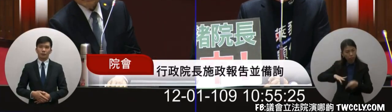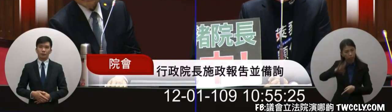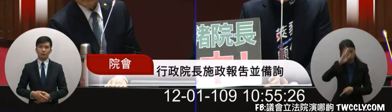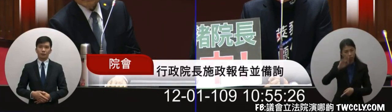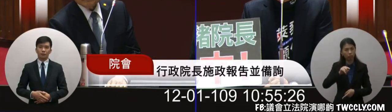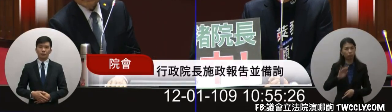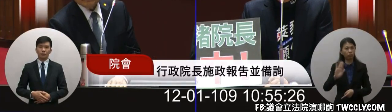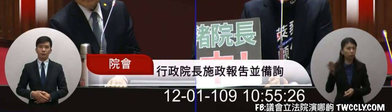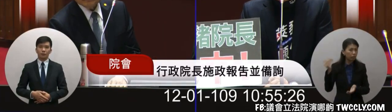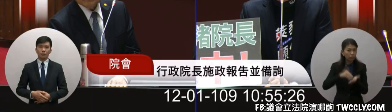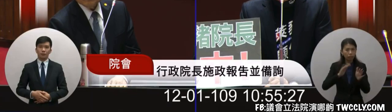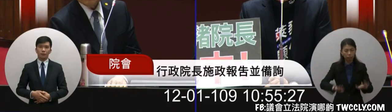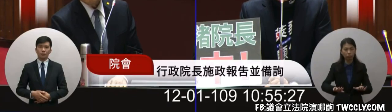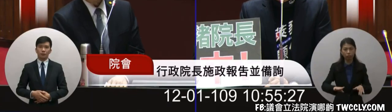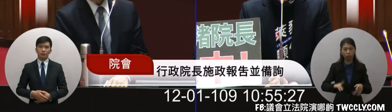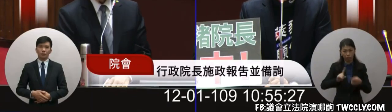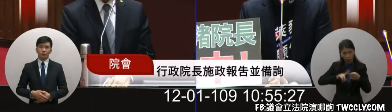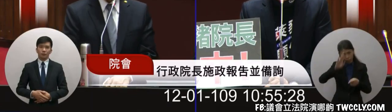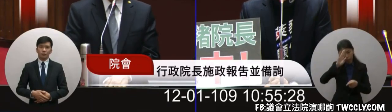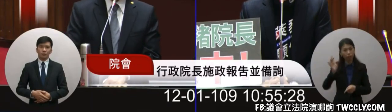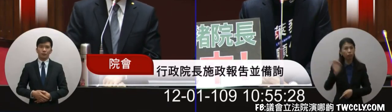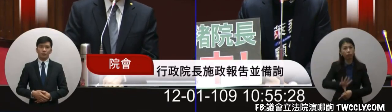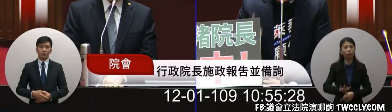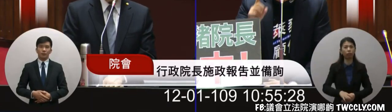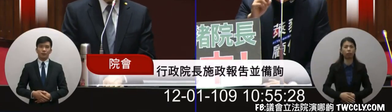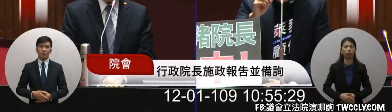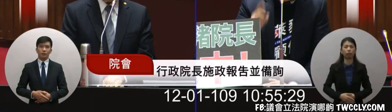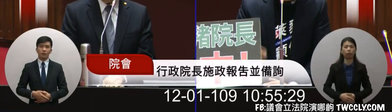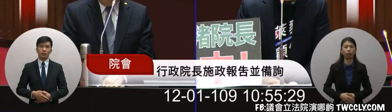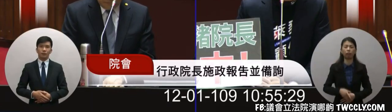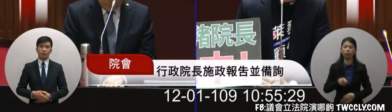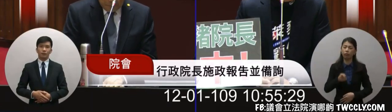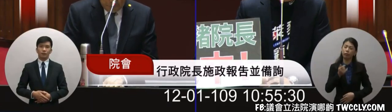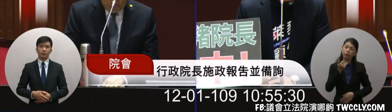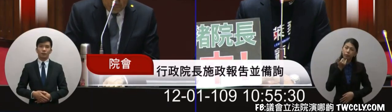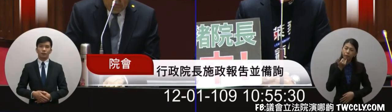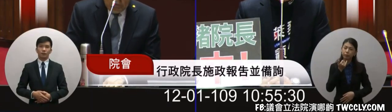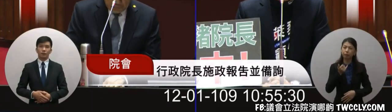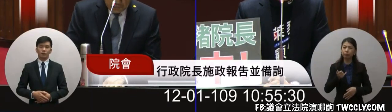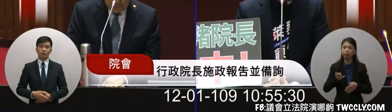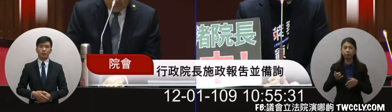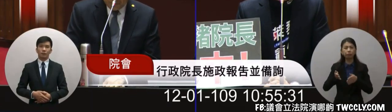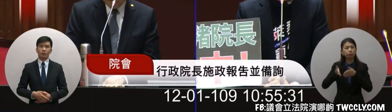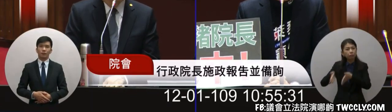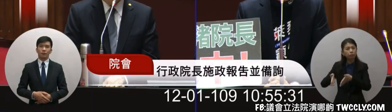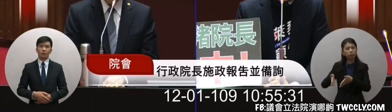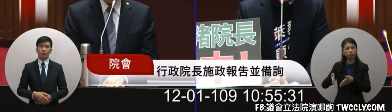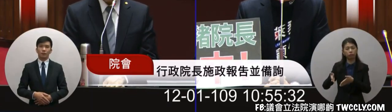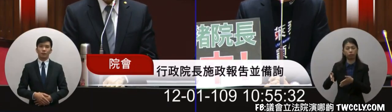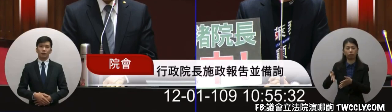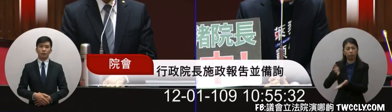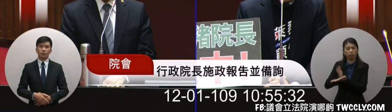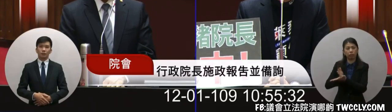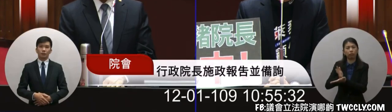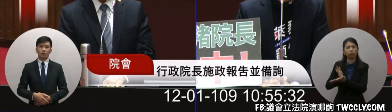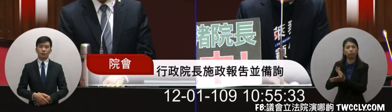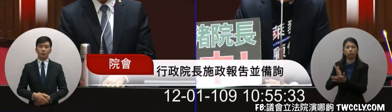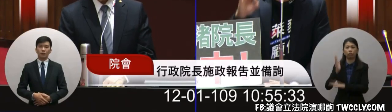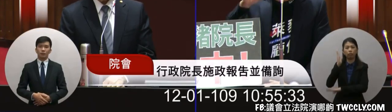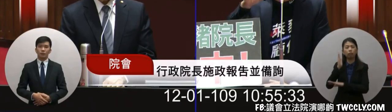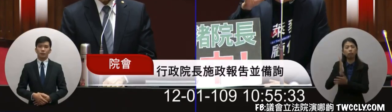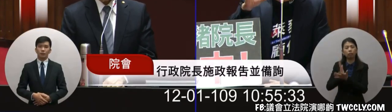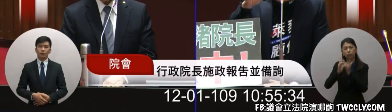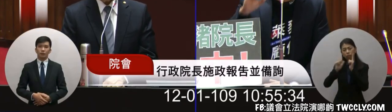没有对全国人民公开道歉了。可是您可以为了您的一个爱将，现在的前发言人丁发言人哦，你